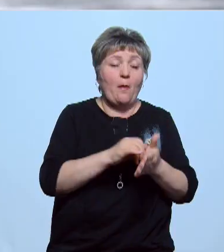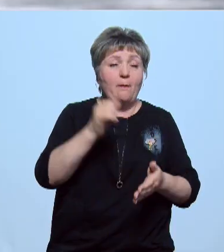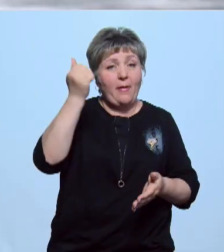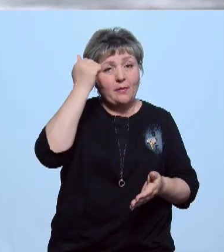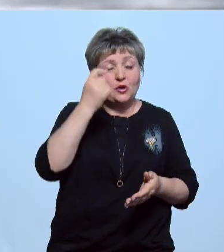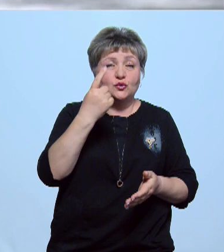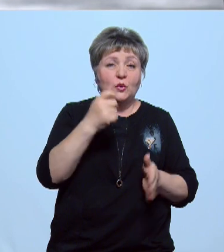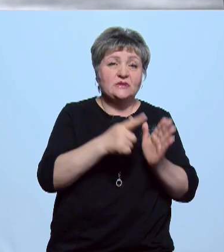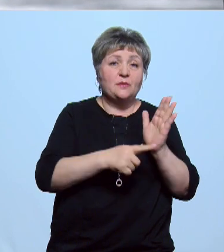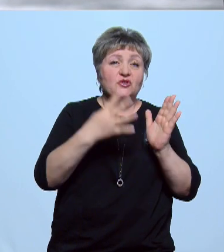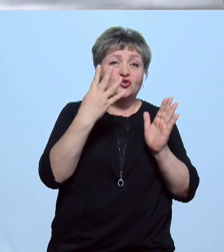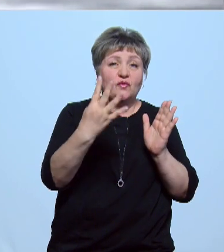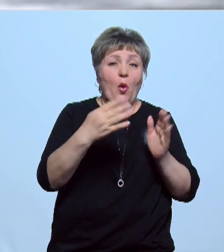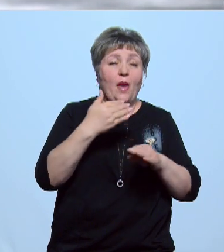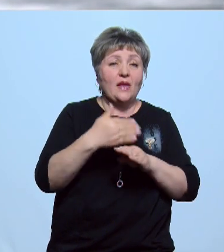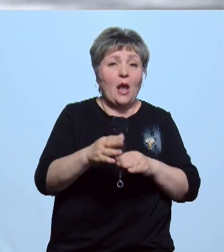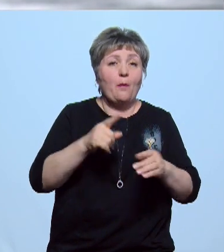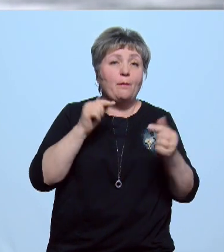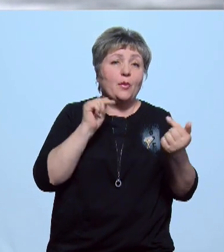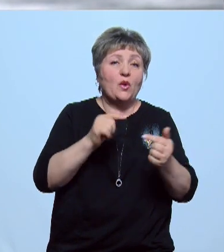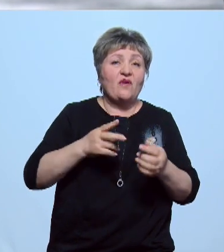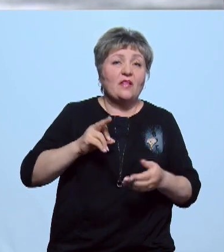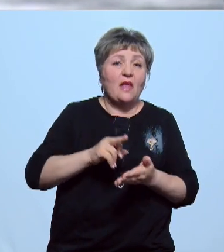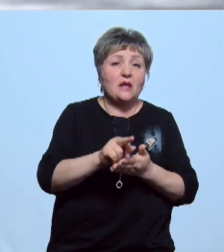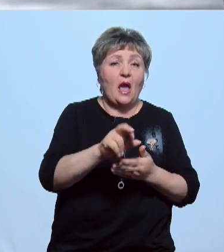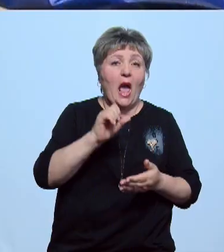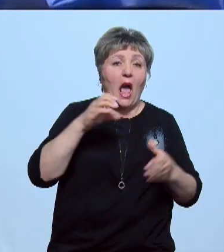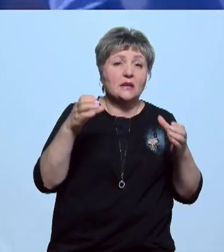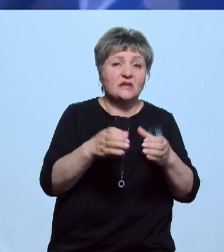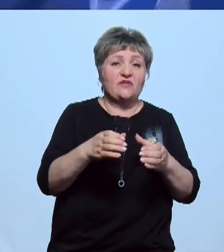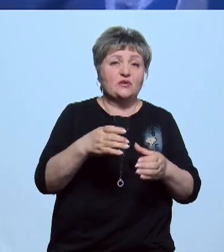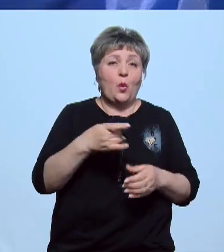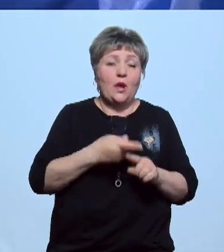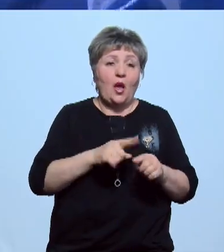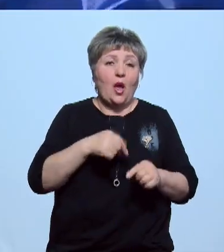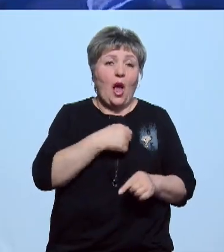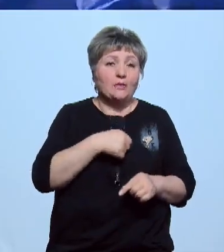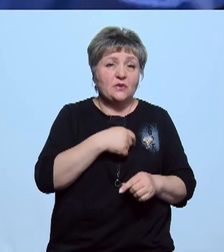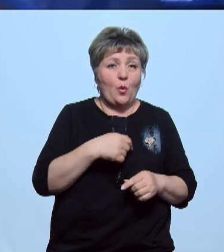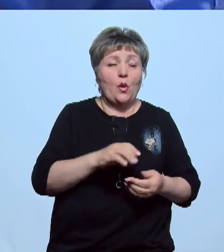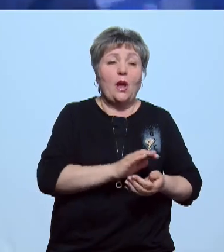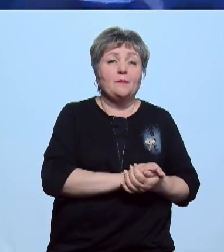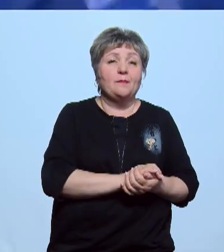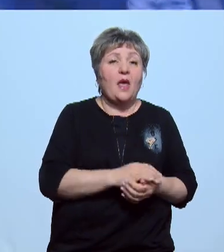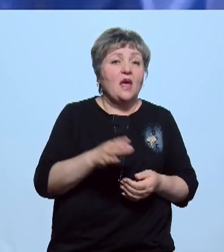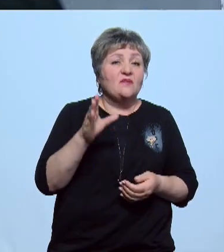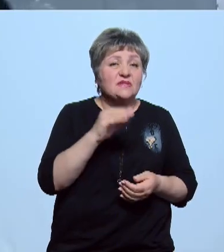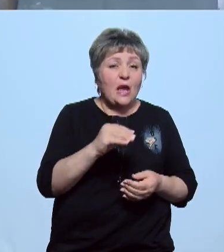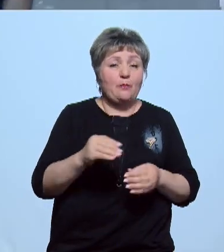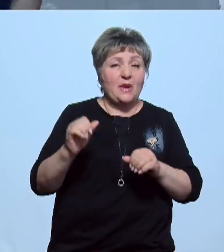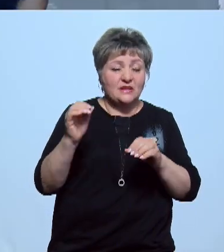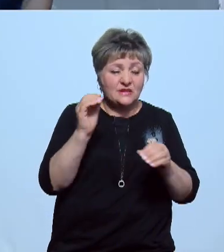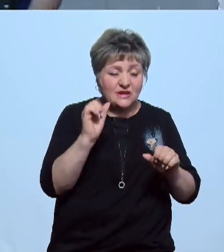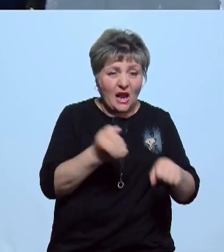честь 174-го отдельного противотанкового арт-дивизиона имени комсомола Удмуртии. Всем необходимым инвентарь и